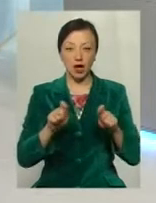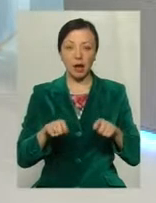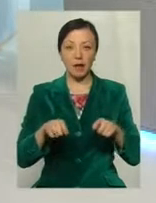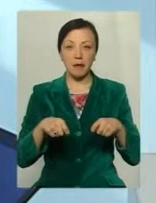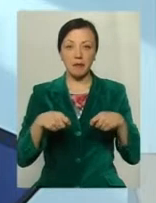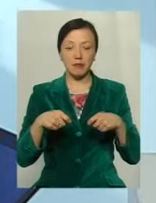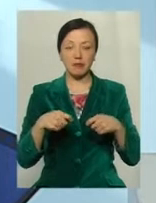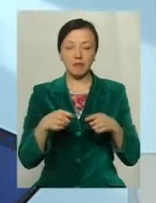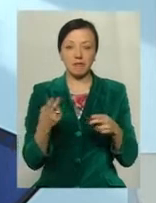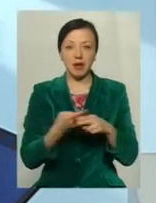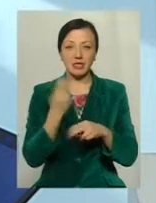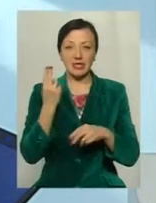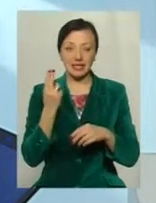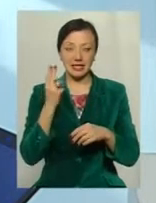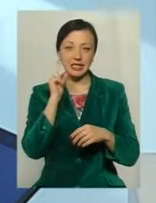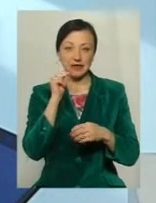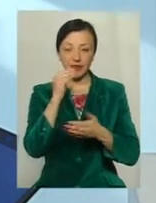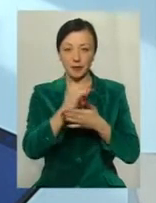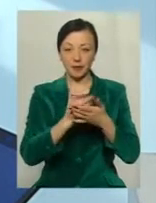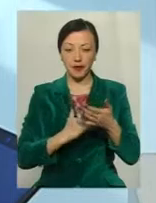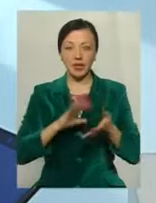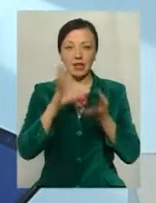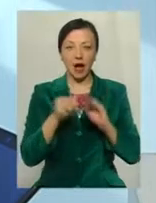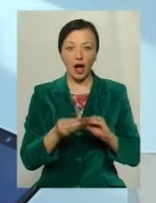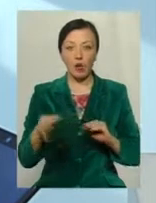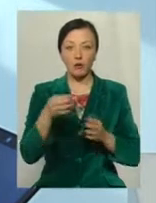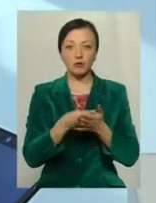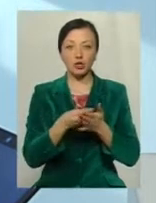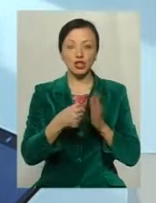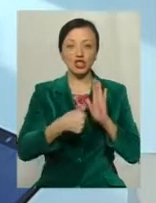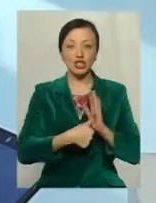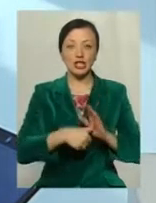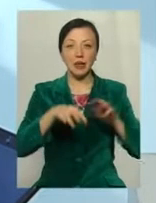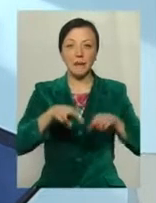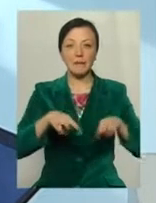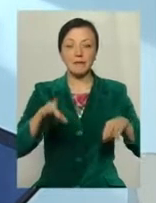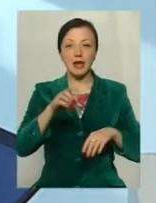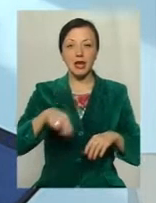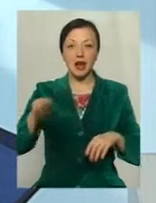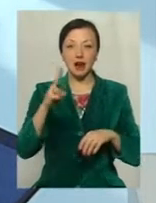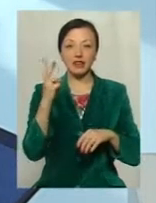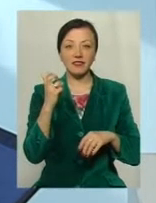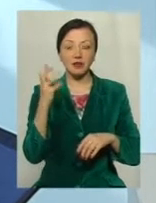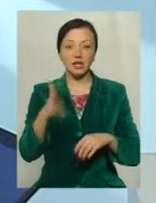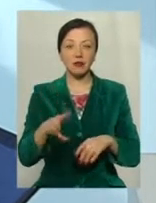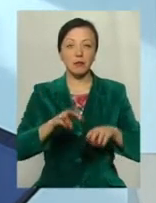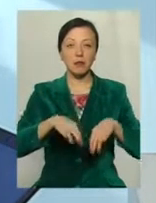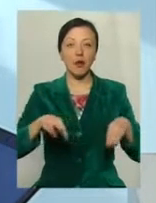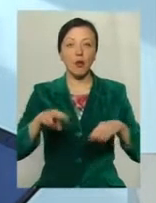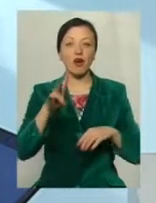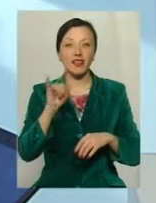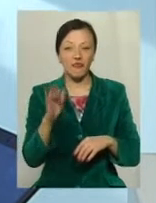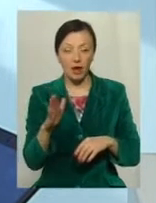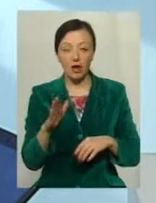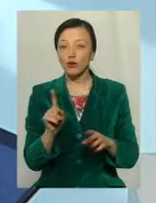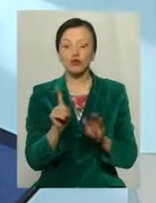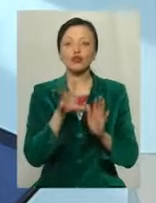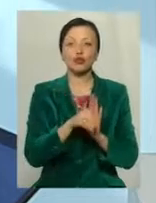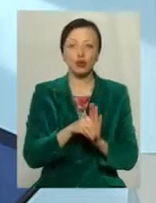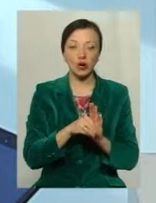проблема. Друга проблема – об'єднані територіальні громади. Якщо я буду називати цифри, я не хотів сьогодні багато використовувати цифри, але я